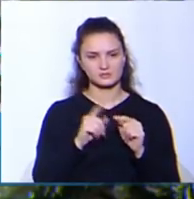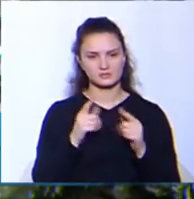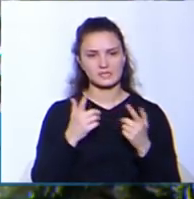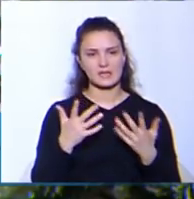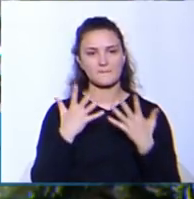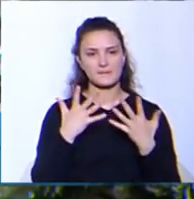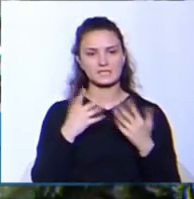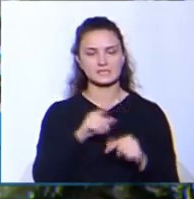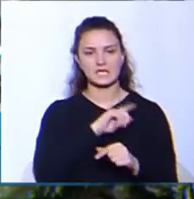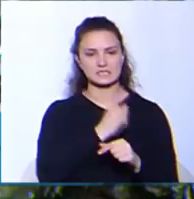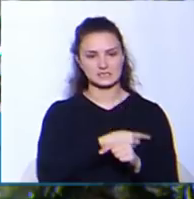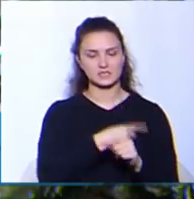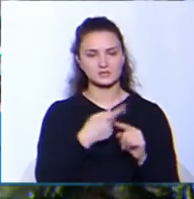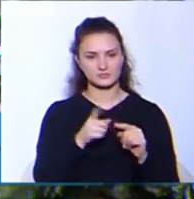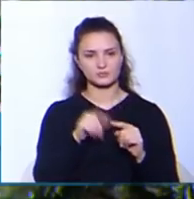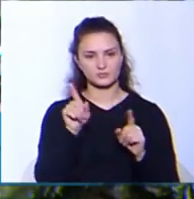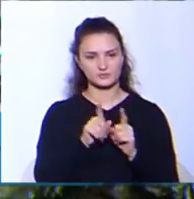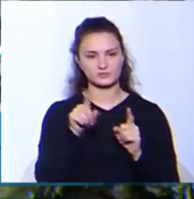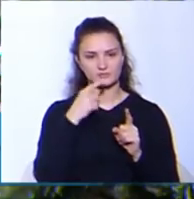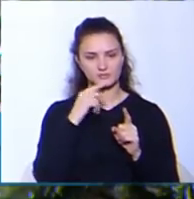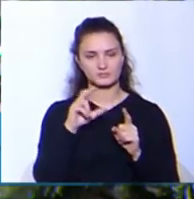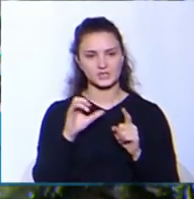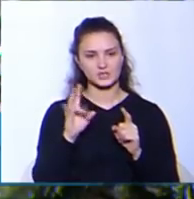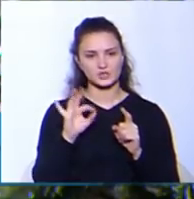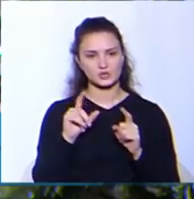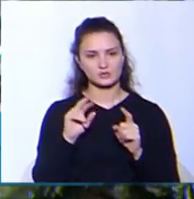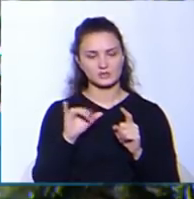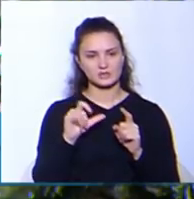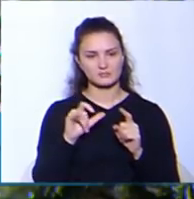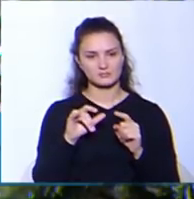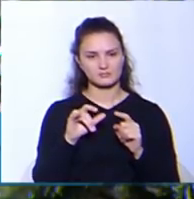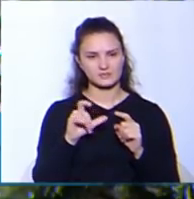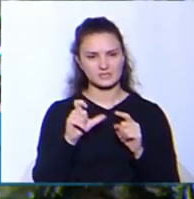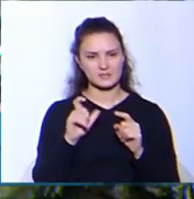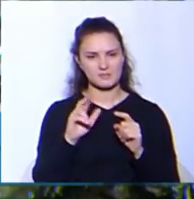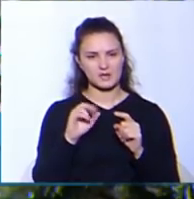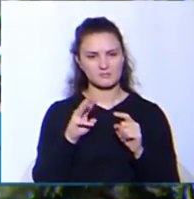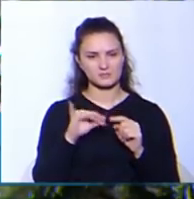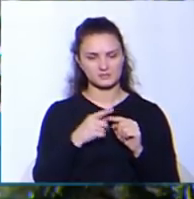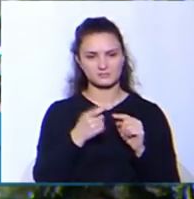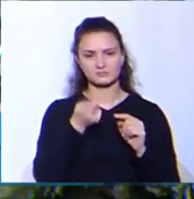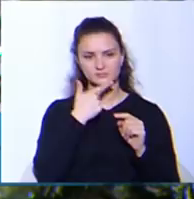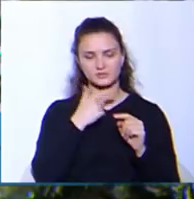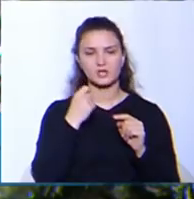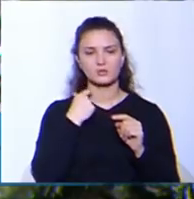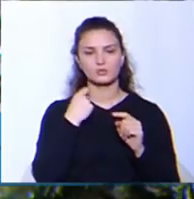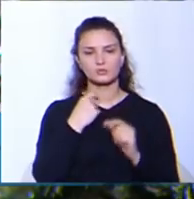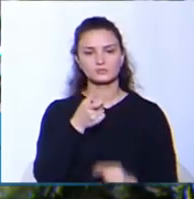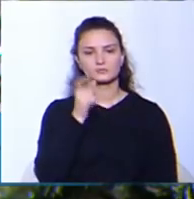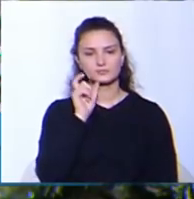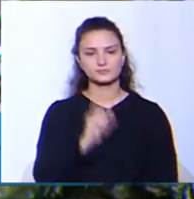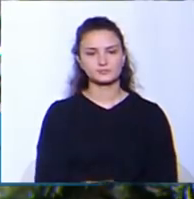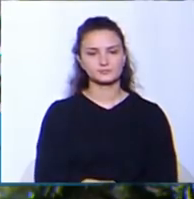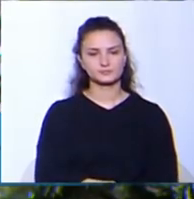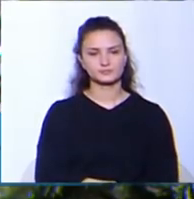ეფექტი გაძლიერდა ასევე თქვენ ახსენეთ ბენზოდიაზეპამი ჯგუფი ანუ მიიღო ეს ტაბლეტი და დააყოლა ალკოჰოლი. ასეთ